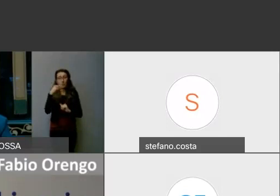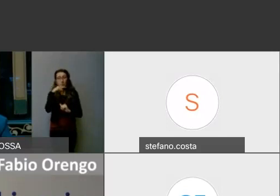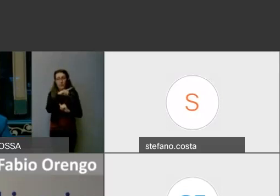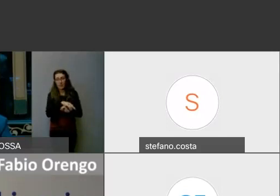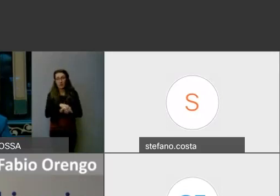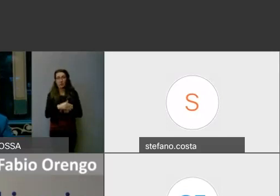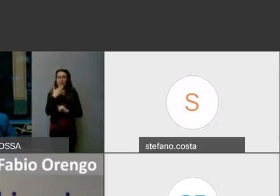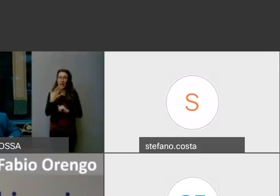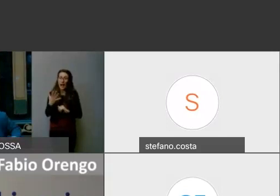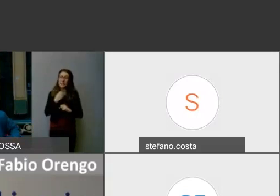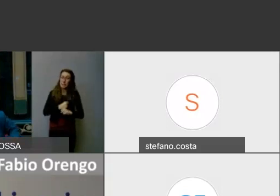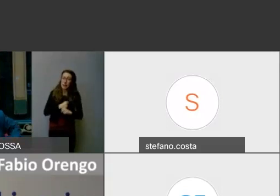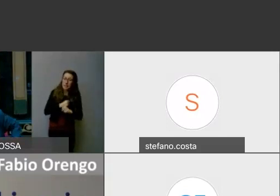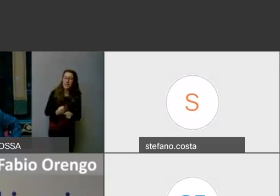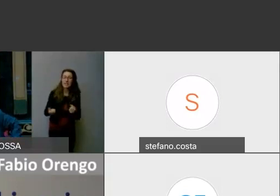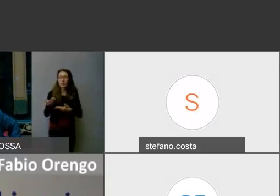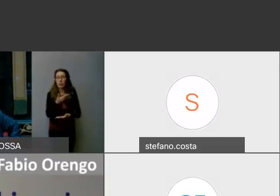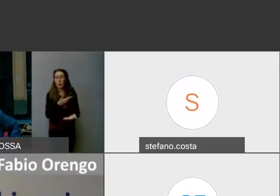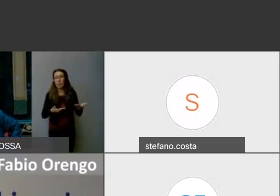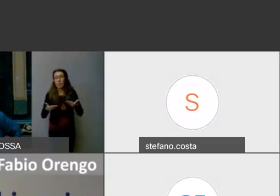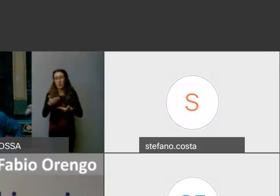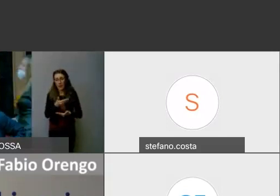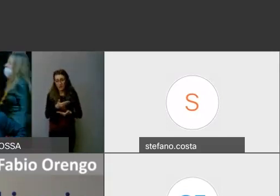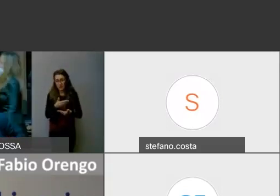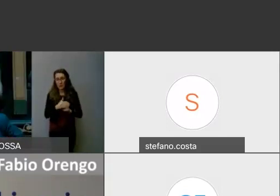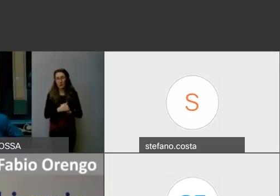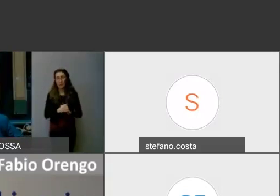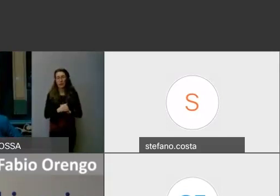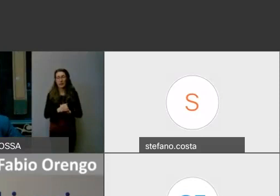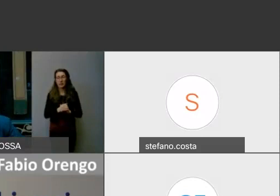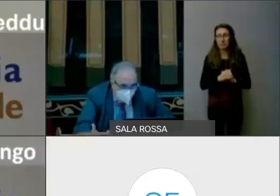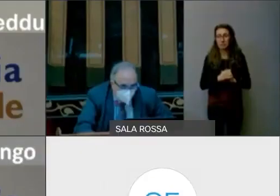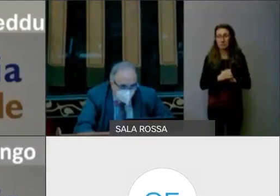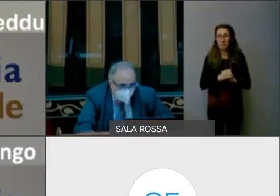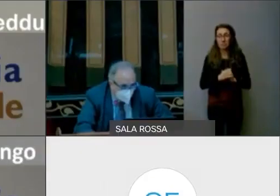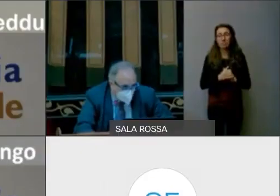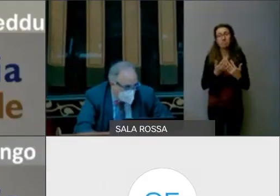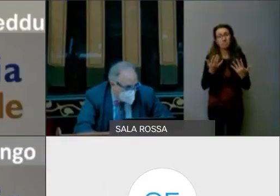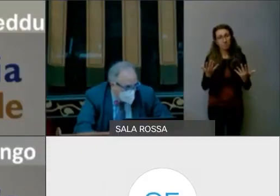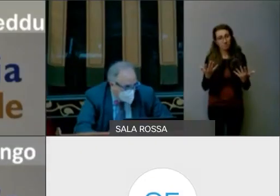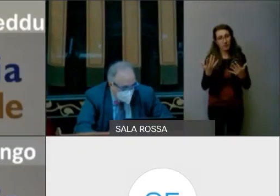pazienza e la collaborazione di tutto il Consiglio e il personale per